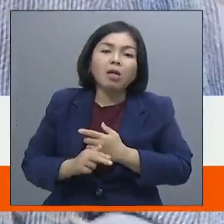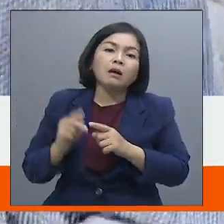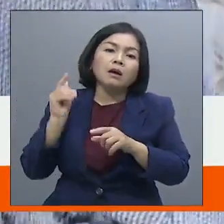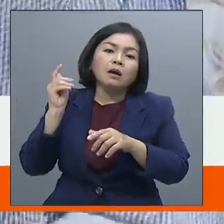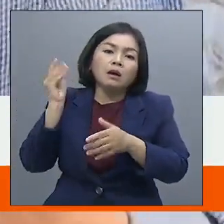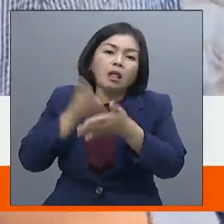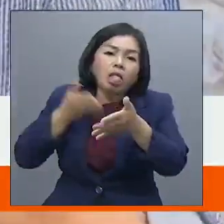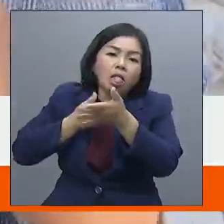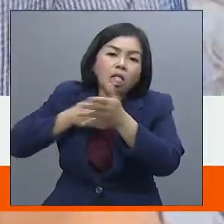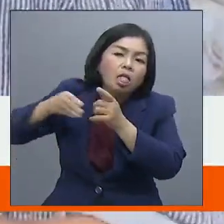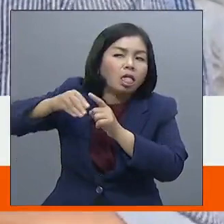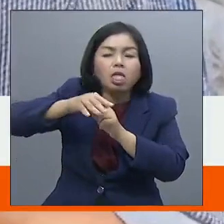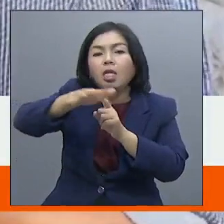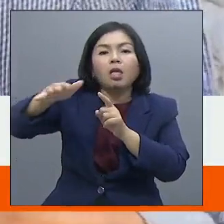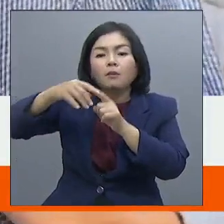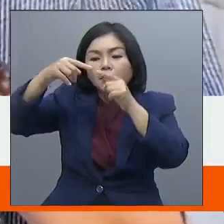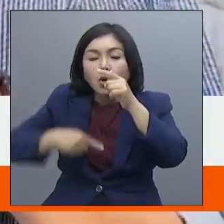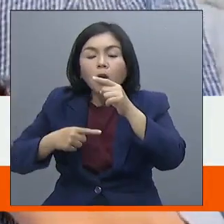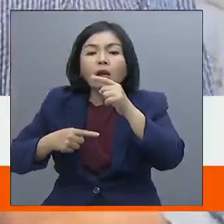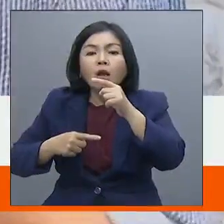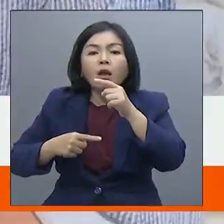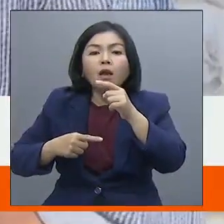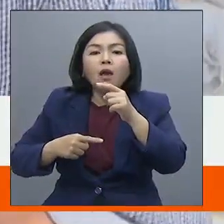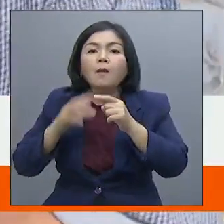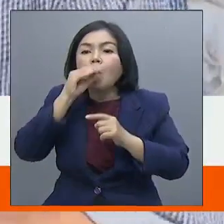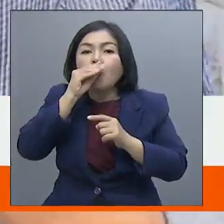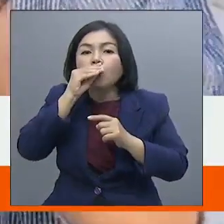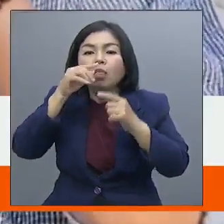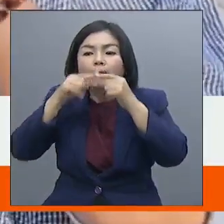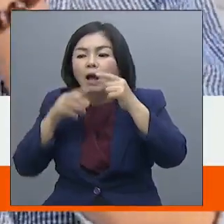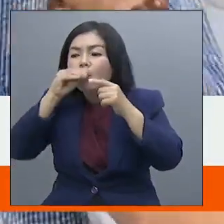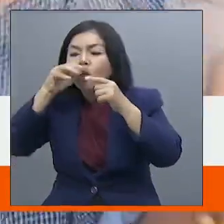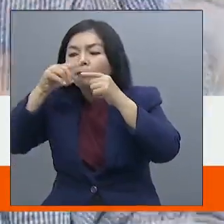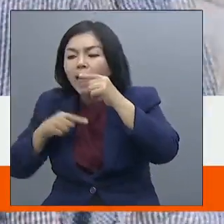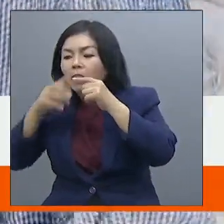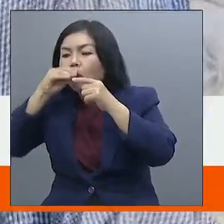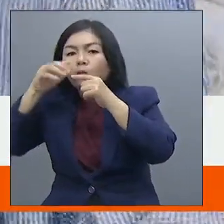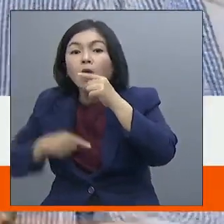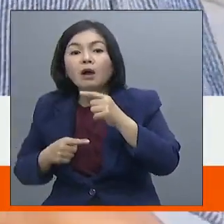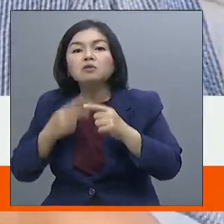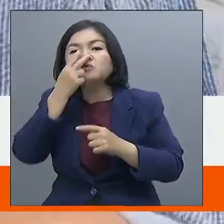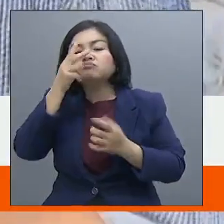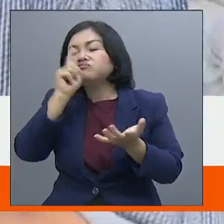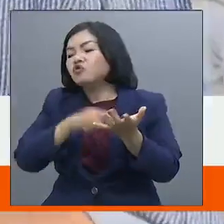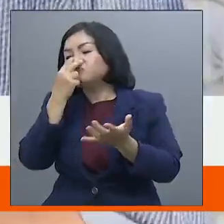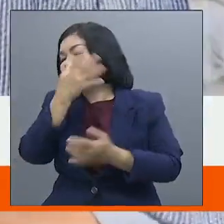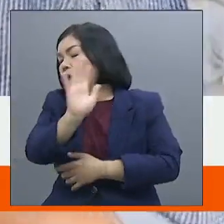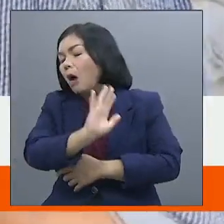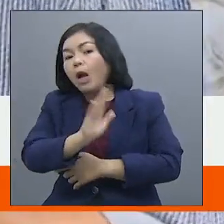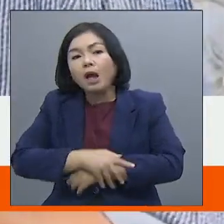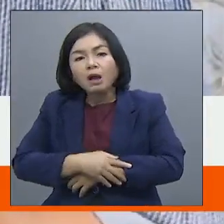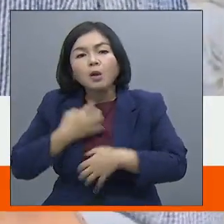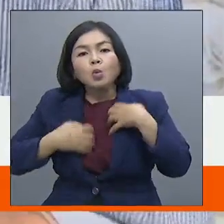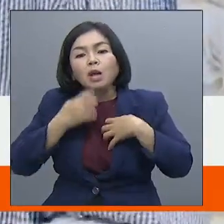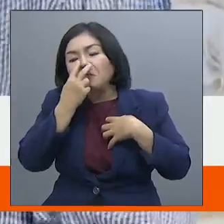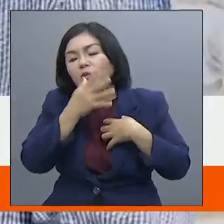ำคัญสุดถ้ากระตุกเราพูดติดขัดขัดคนดูหักหมดเลยเขาไม่ดูของ